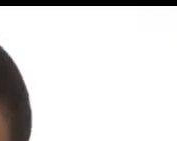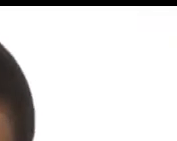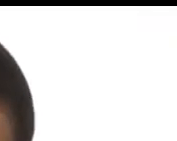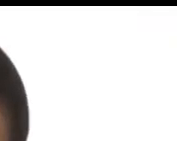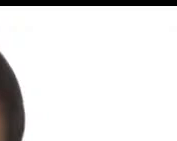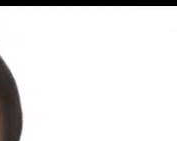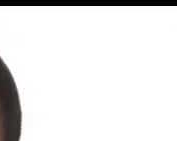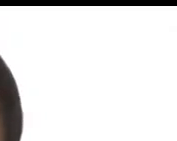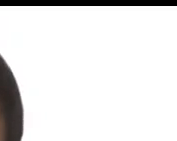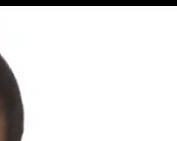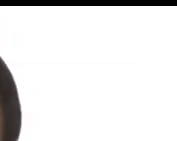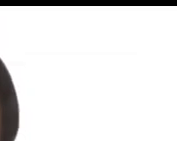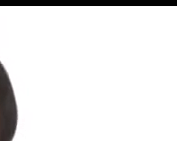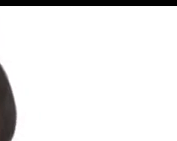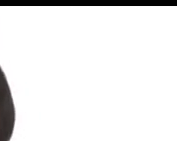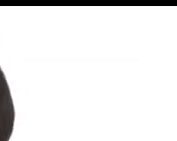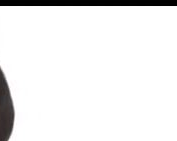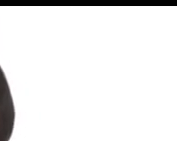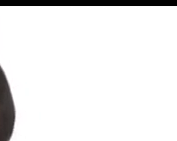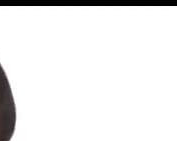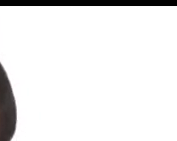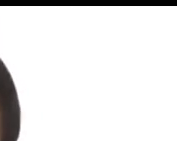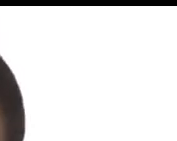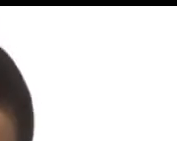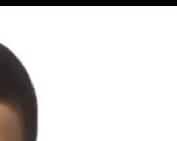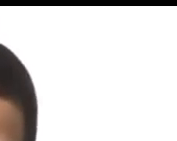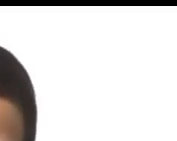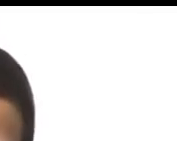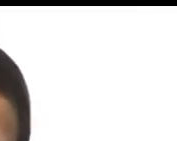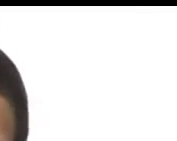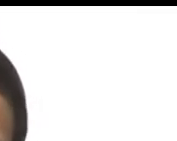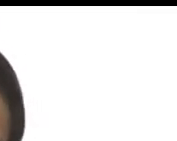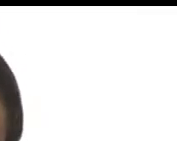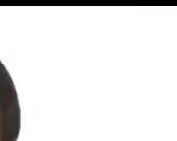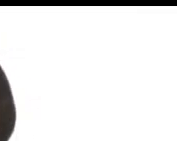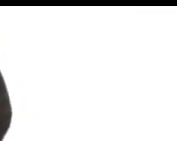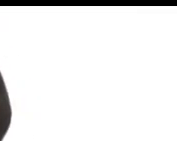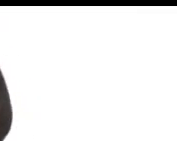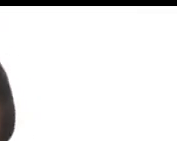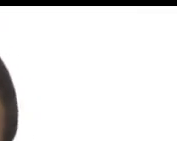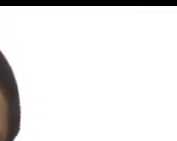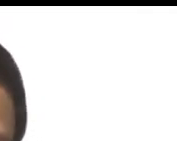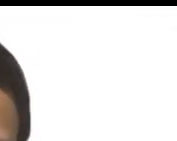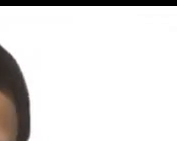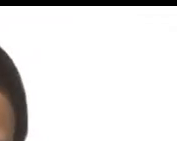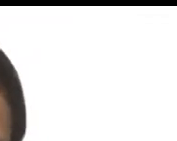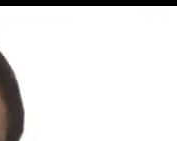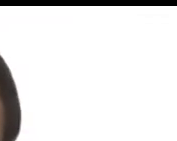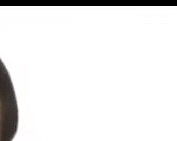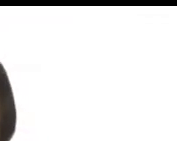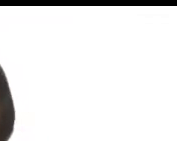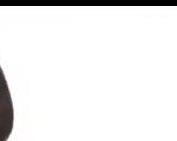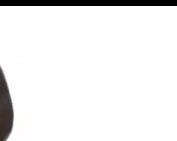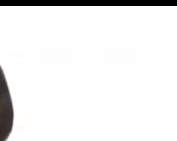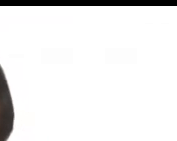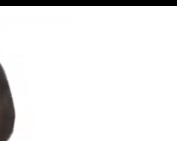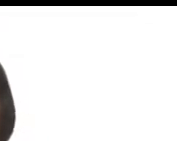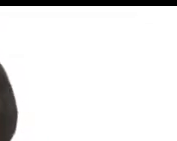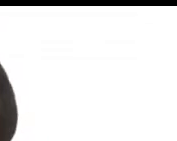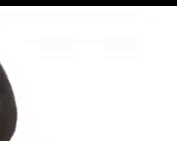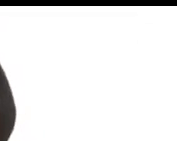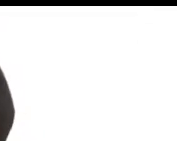saya sendiri saya sebagai akademisi background saya di bidang IT dan juga praktisi dibidang it